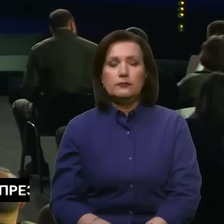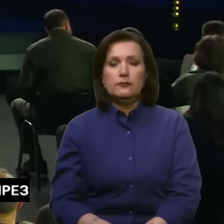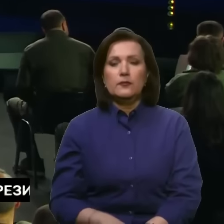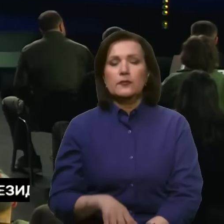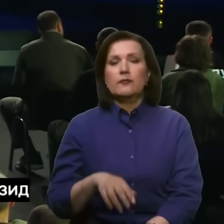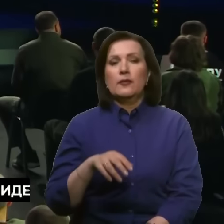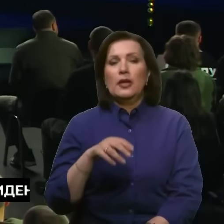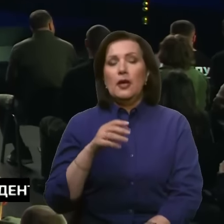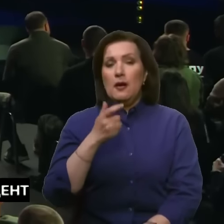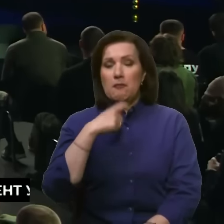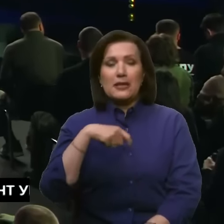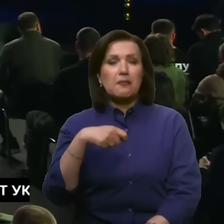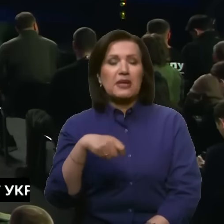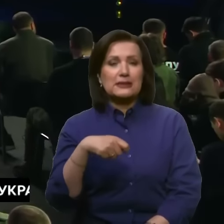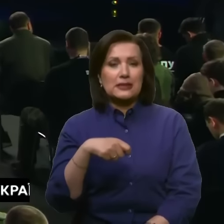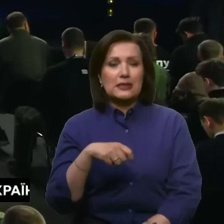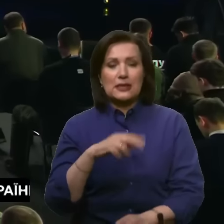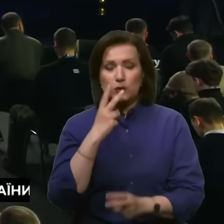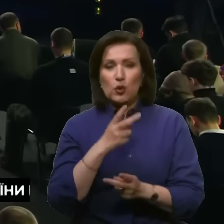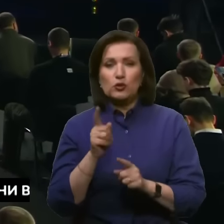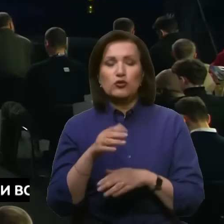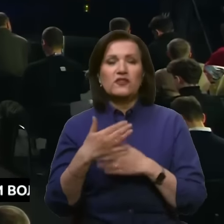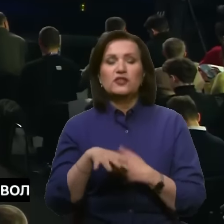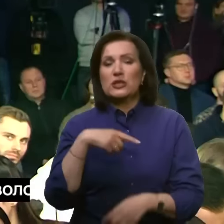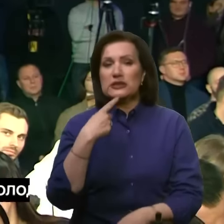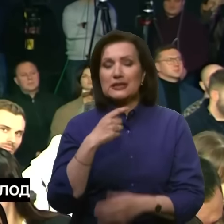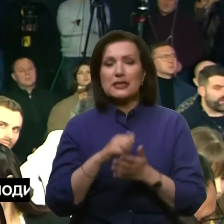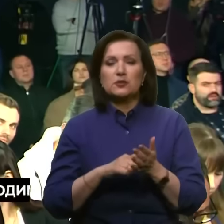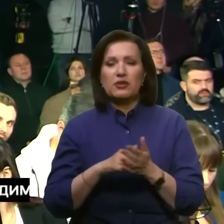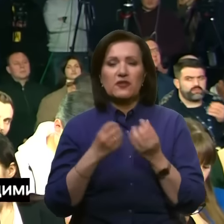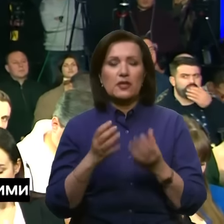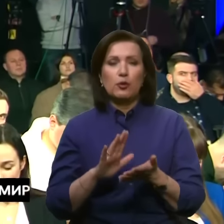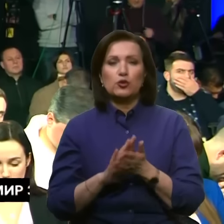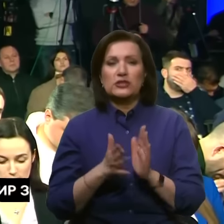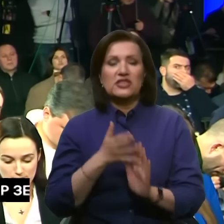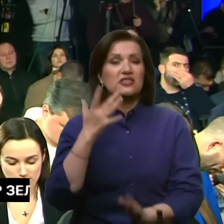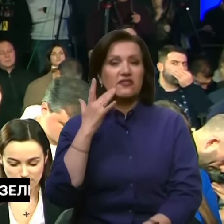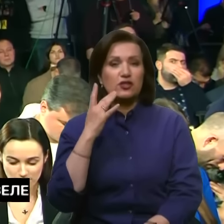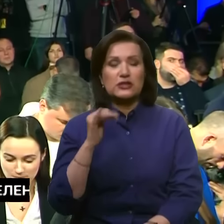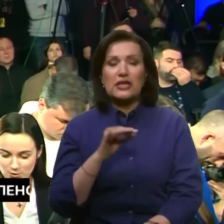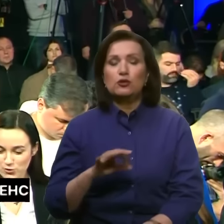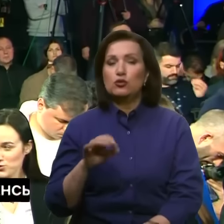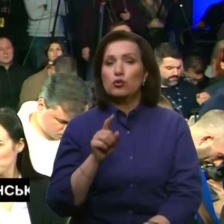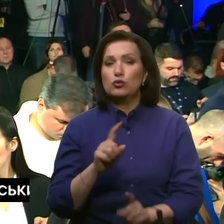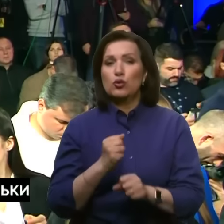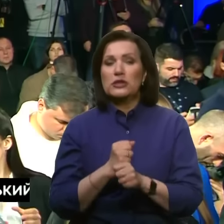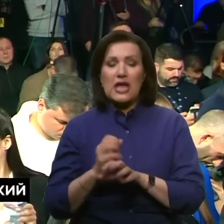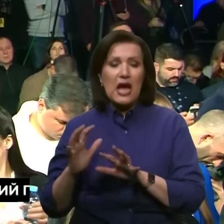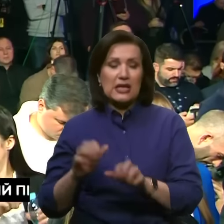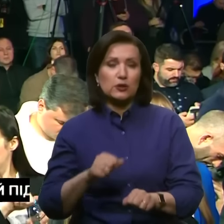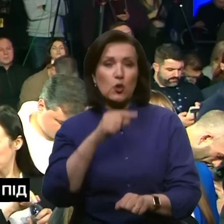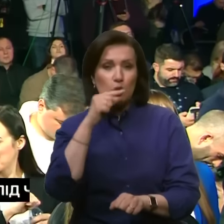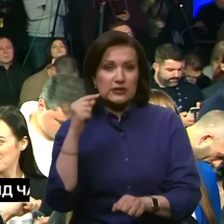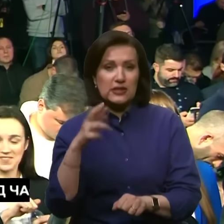Олександр Демченко, LBUA. Пане президенте, з огляду на те, що ви вже сказали з приводу непростої ситуації в США і щодо того, що робить агресор